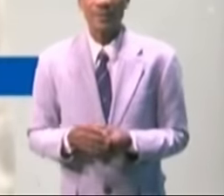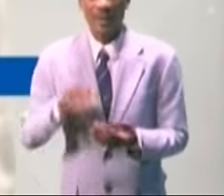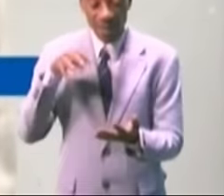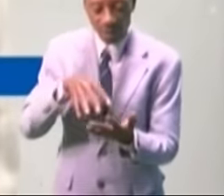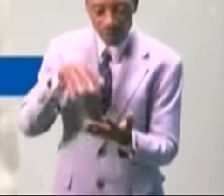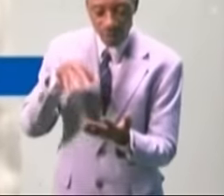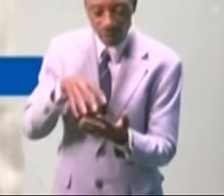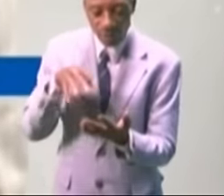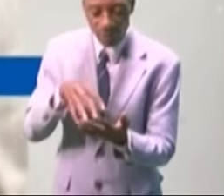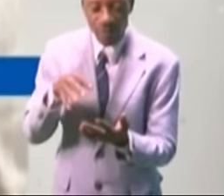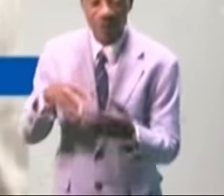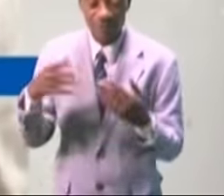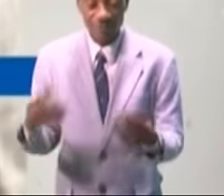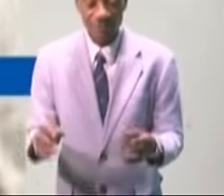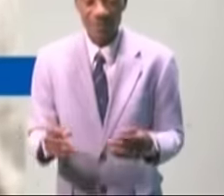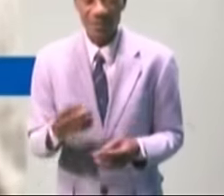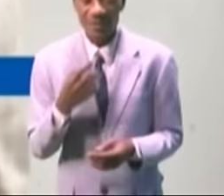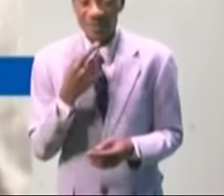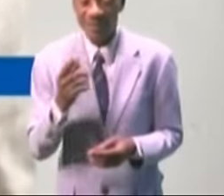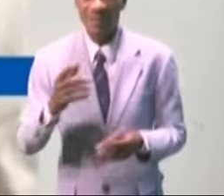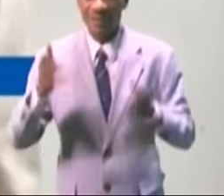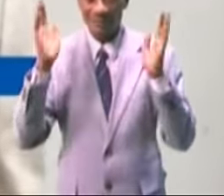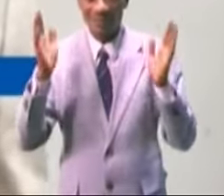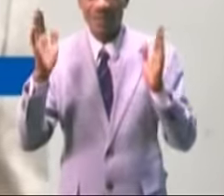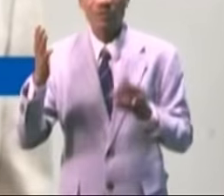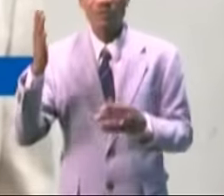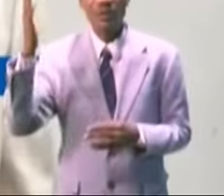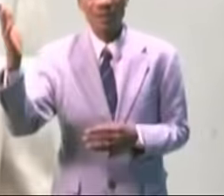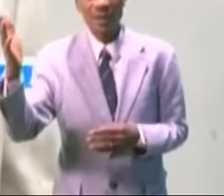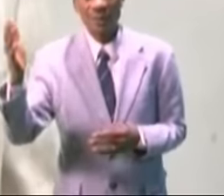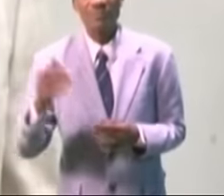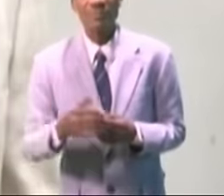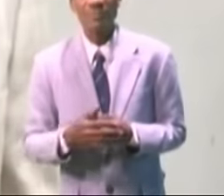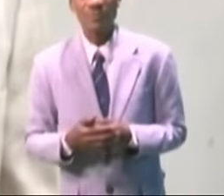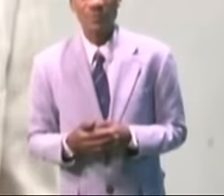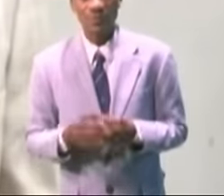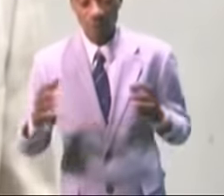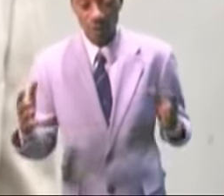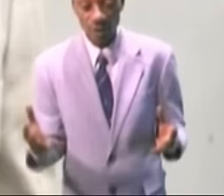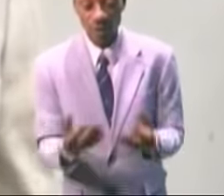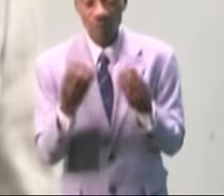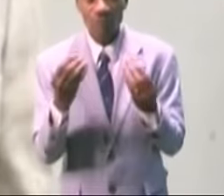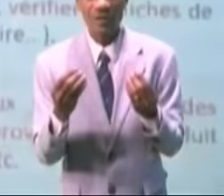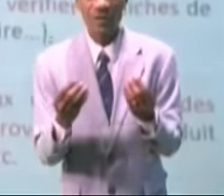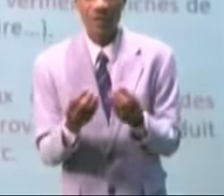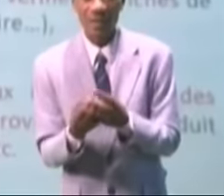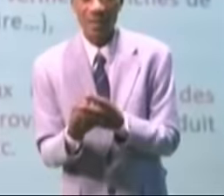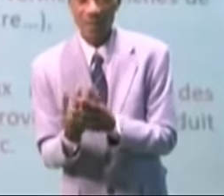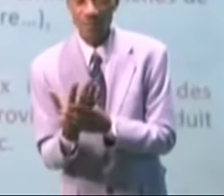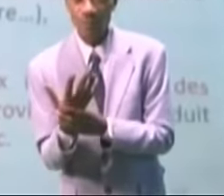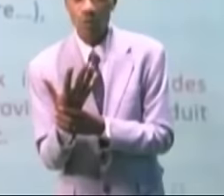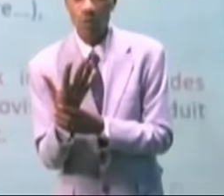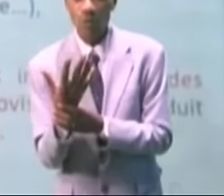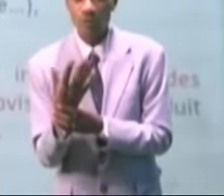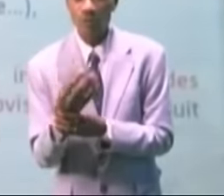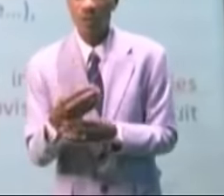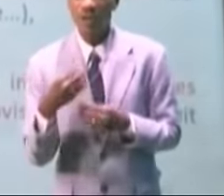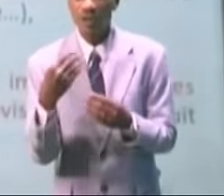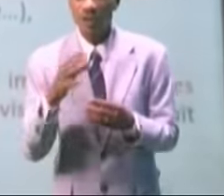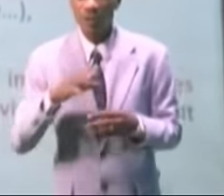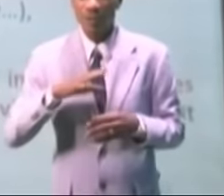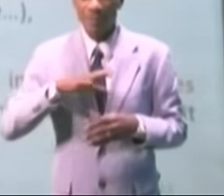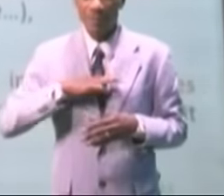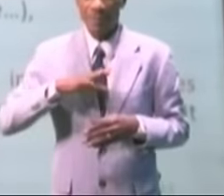ont révélé qu'il y a un danger. On a trouvé des produits qui sont prohibés dans les